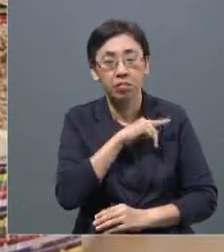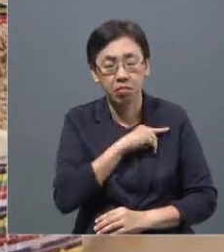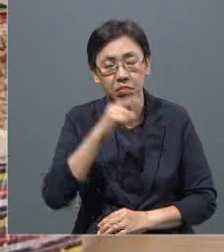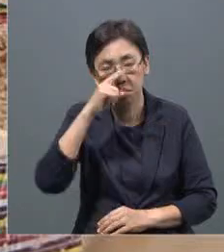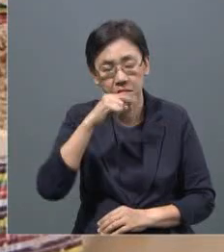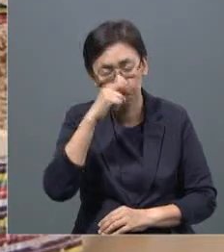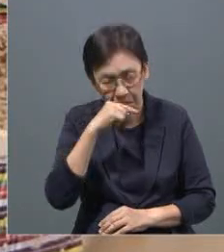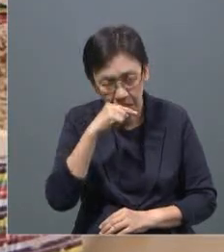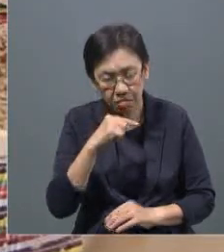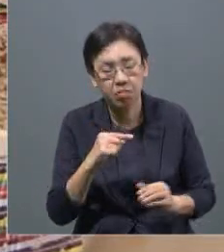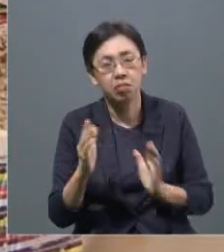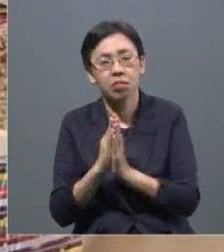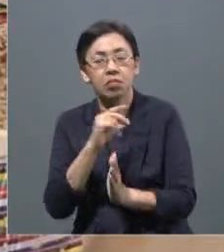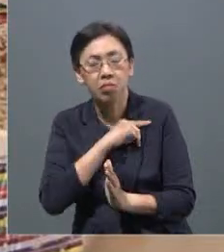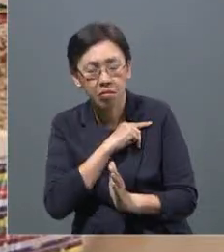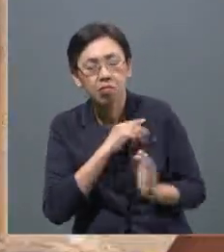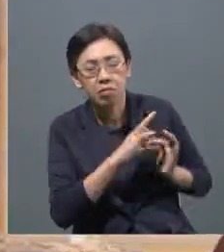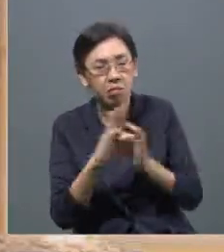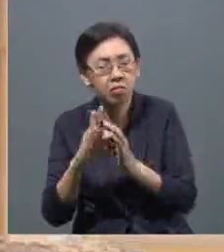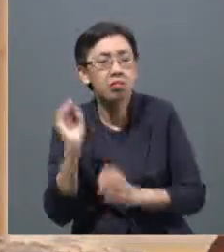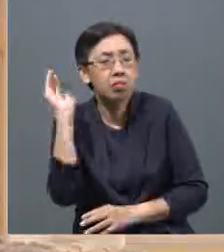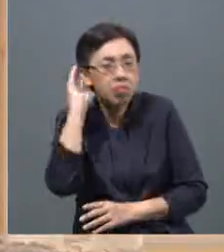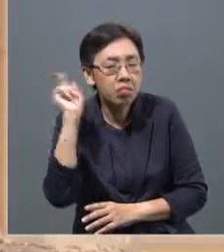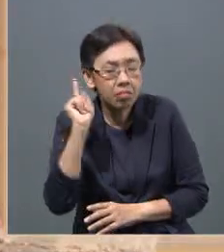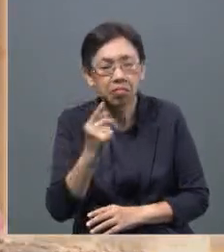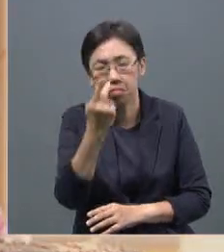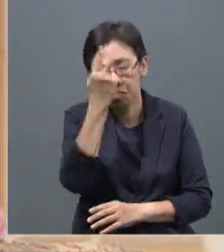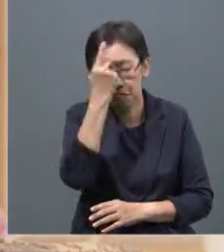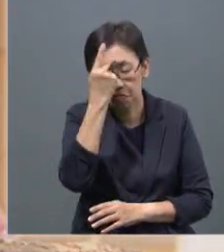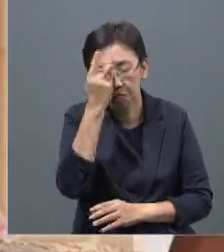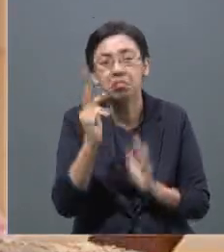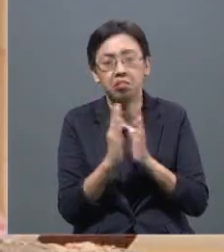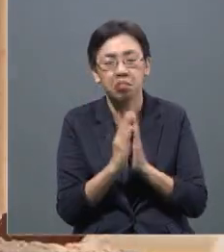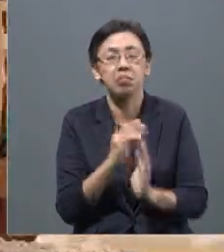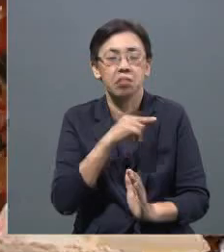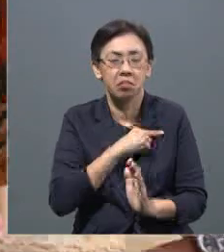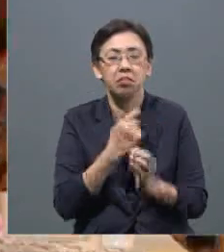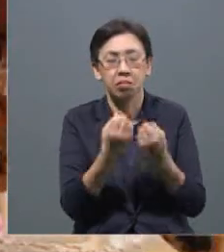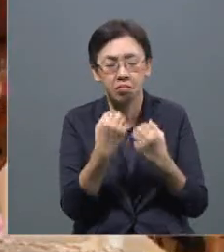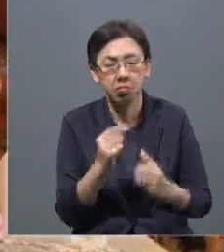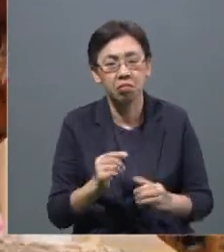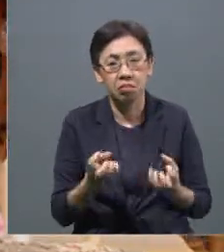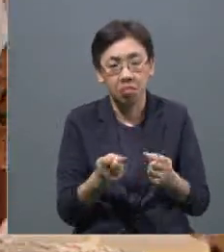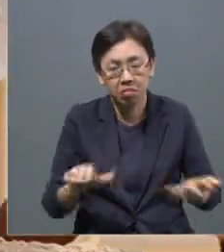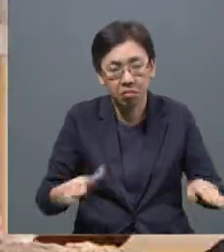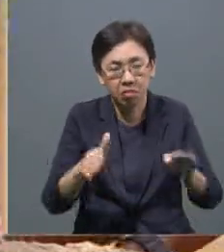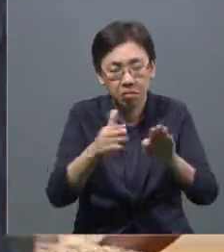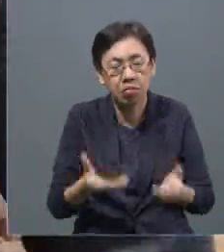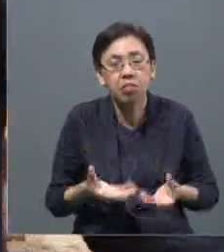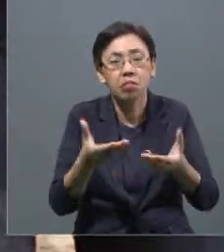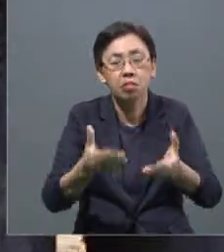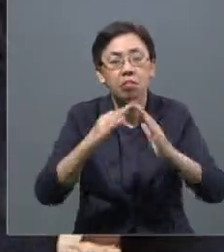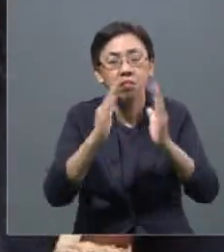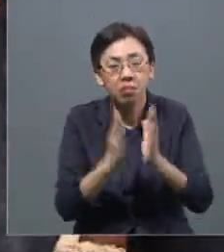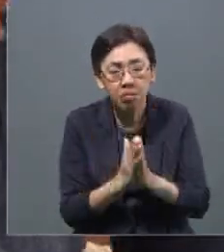ผูกโยงประเพณีนี้เข้ากับคติความเชื่อเรื่องของเวรกรรมในพระพุทธศาสนานะครับมีการก่อเจดีย์ทรายถวายวัดเพื่อนำเ